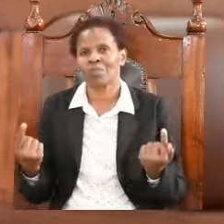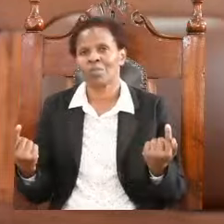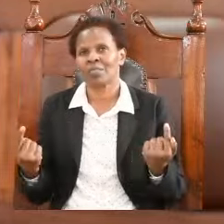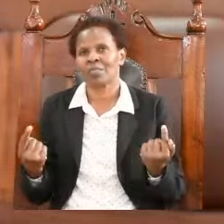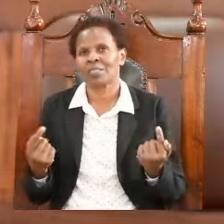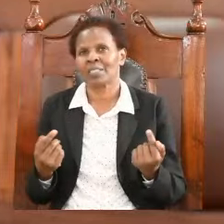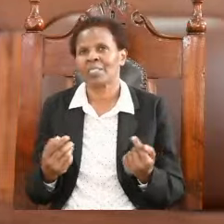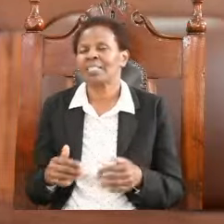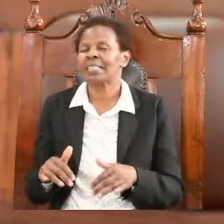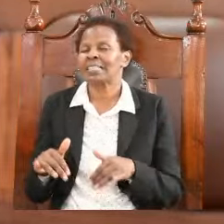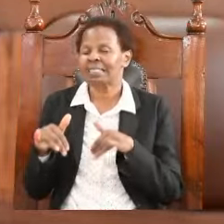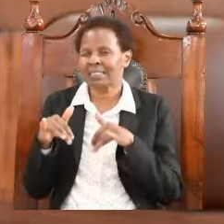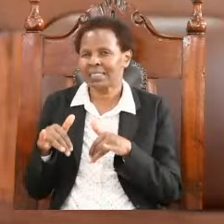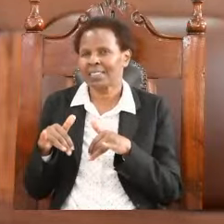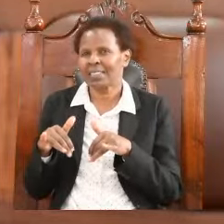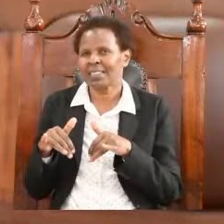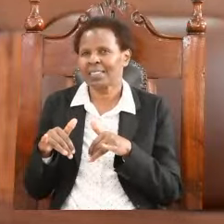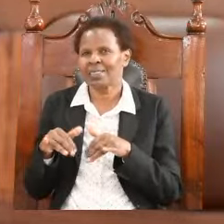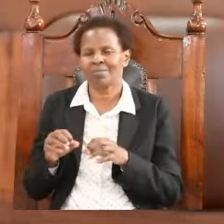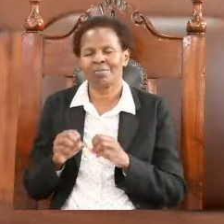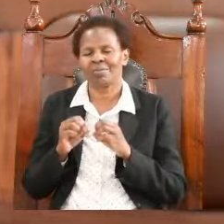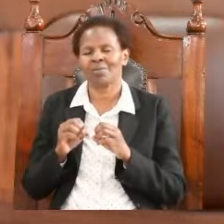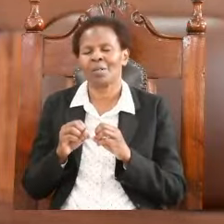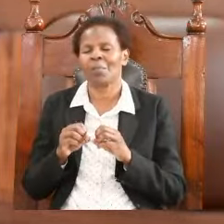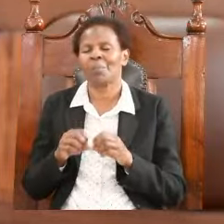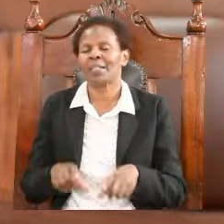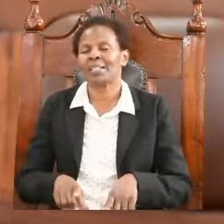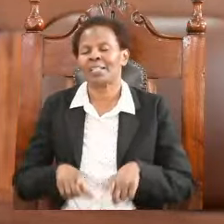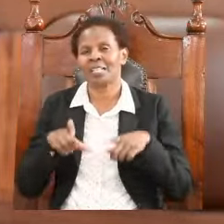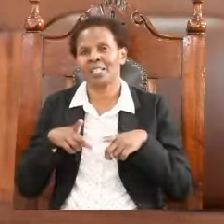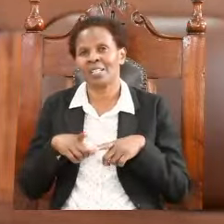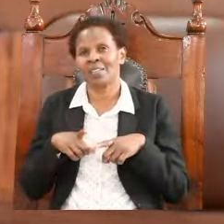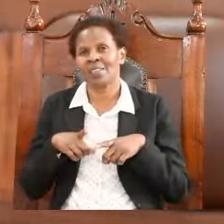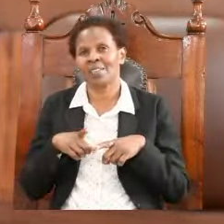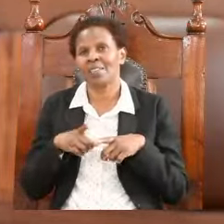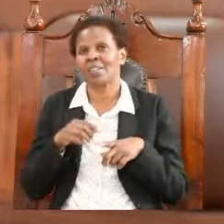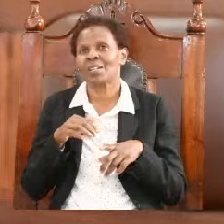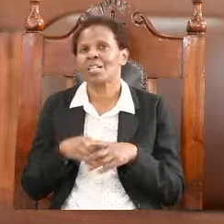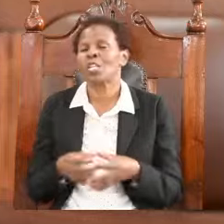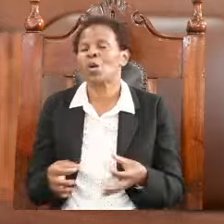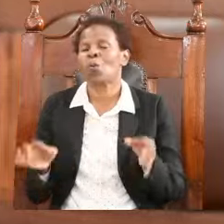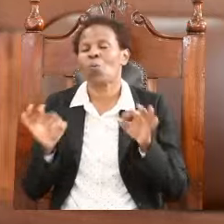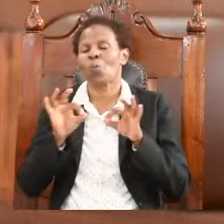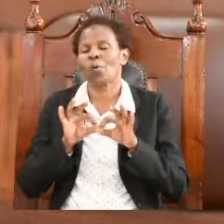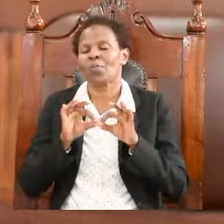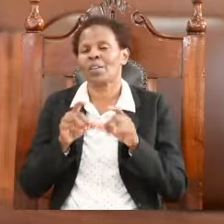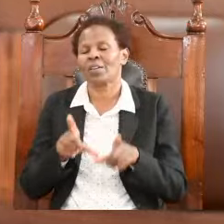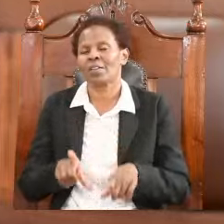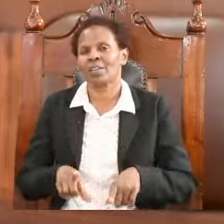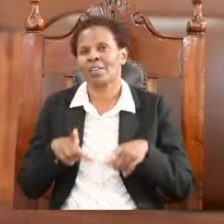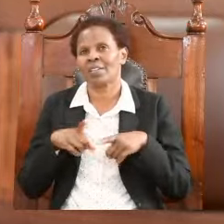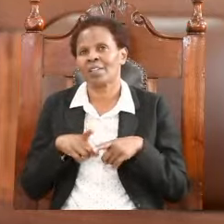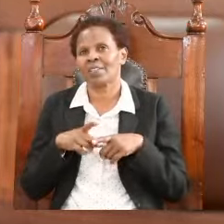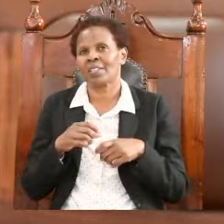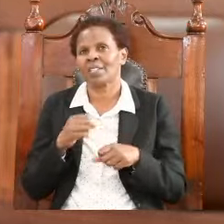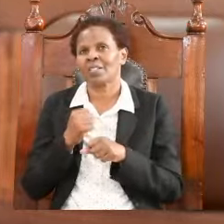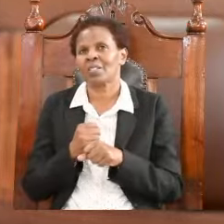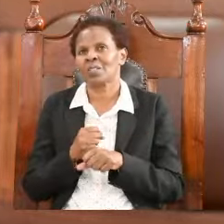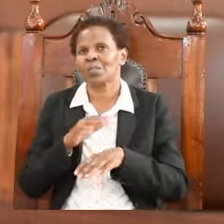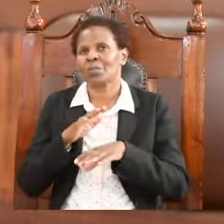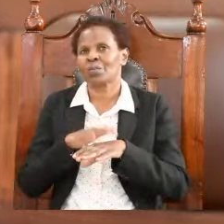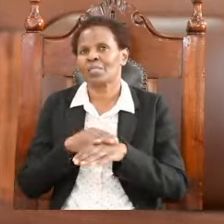tutigwa ikara tu tuikara no tugutura muturire wina kiguni na agika wega